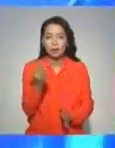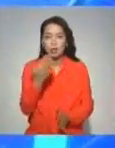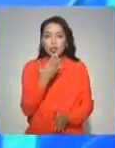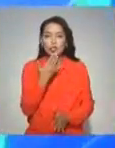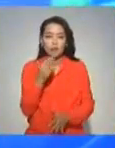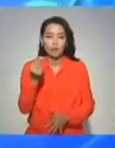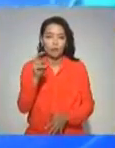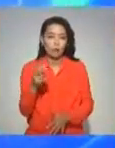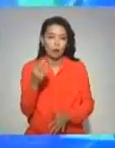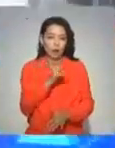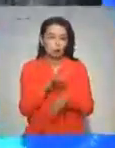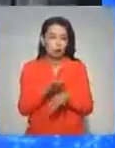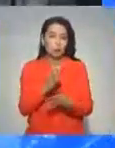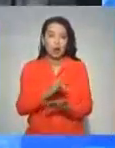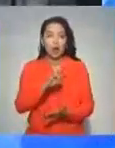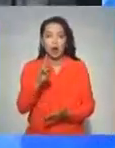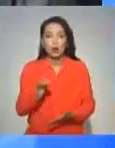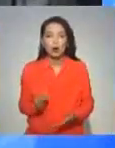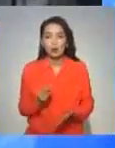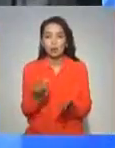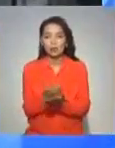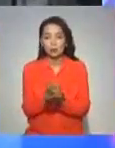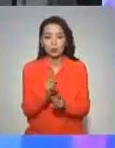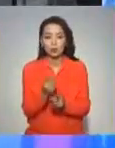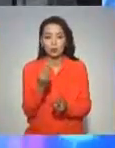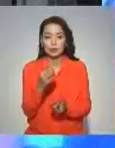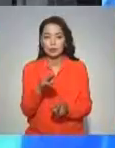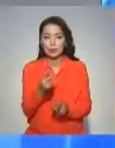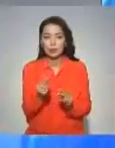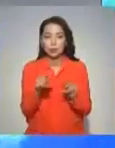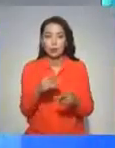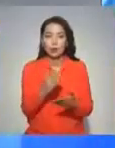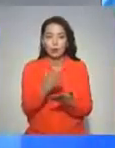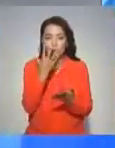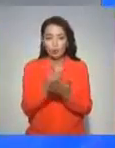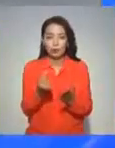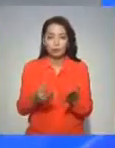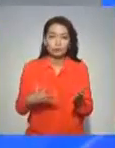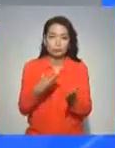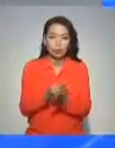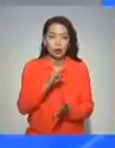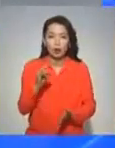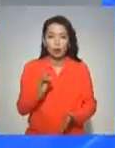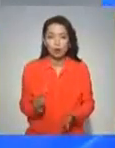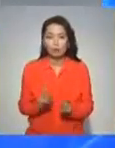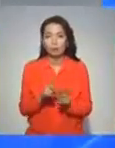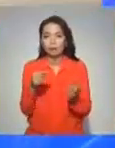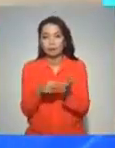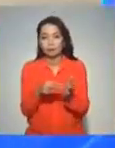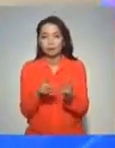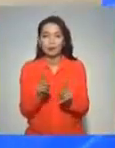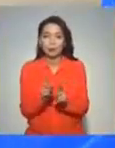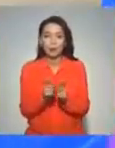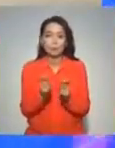жүзеге асырылады. Ал әуе компаниясының табысы теңгемен түседі. Осыған байланысты өз шығынын өтеу үшін әуе компаниялары баға қысымына